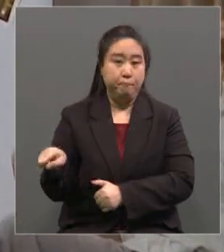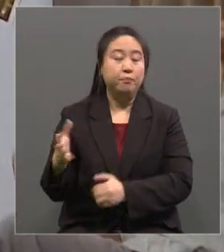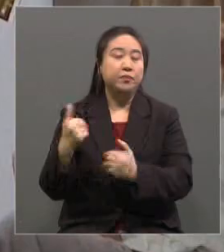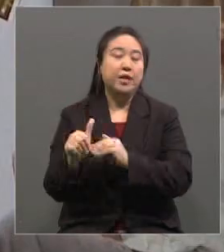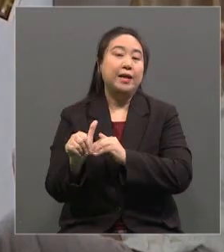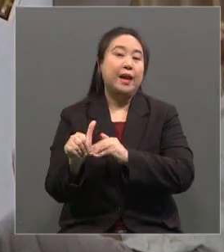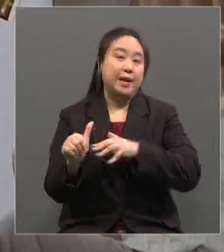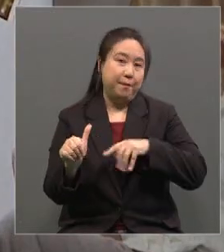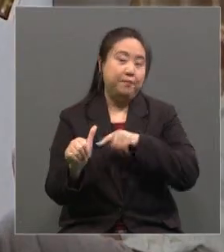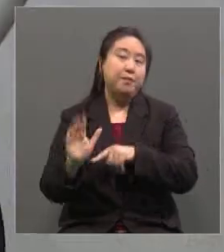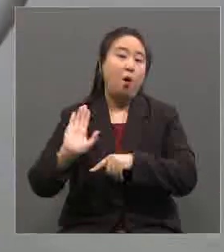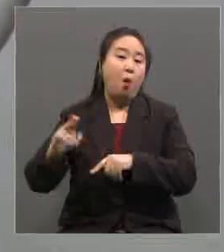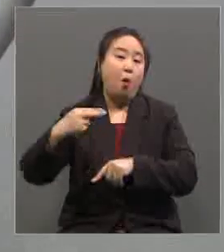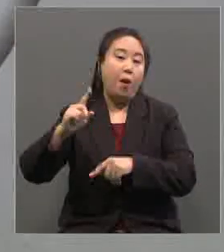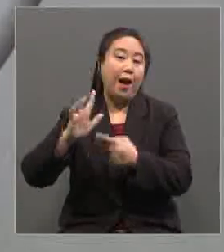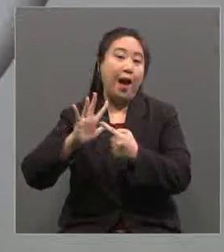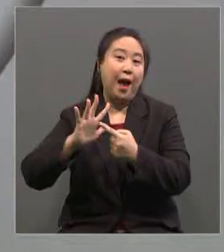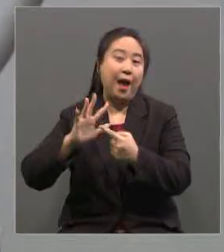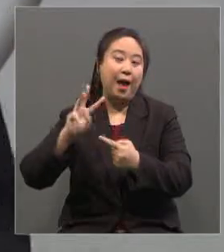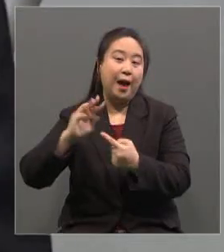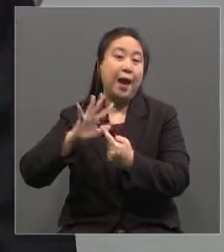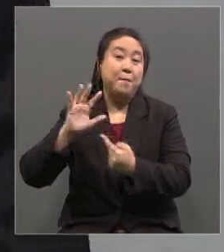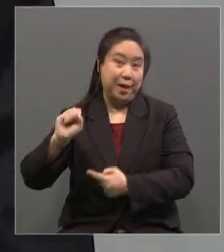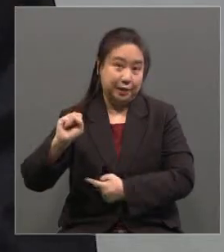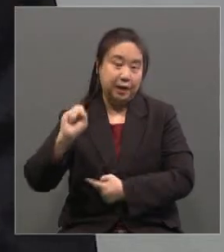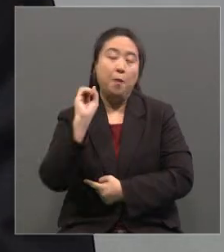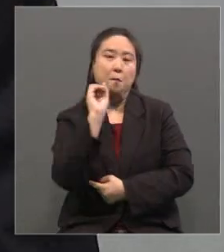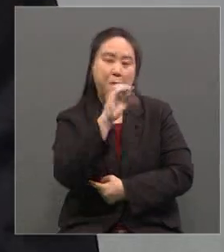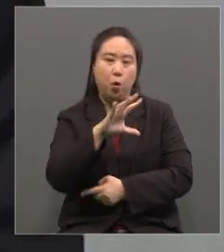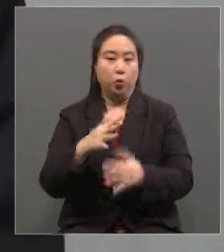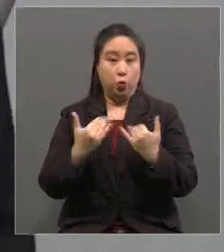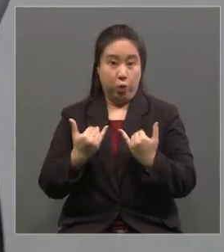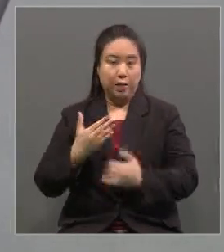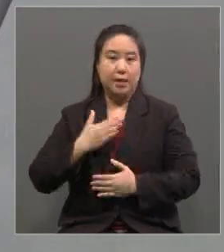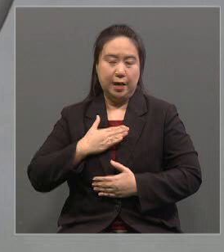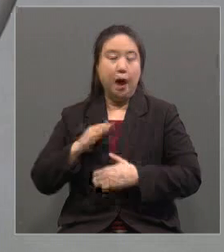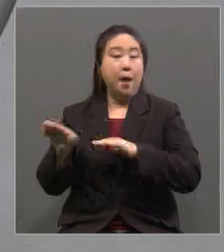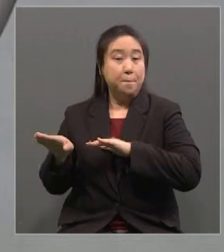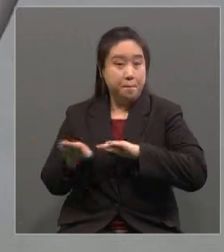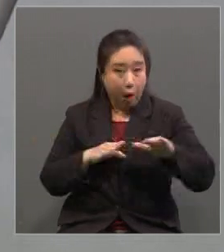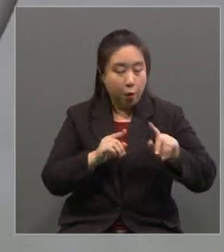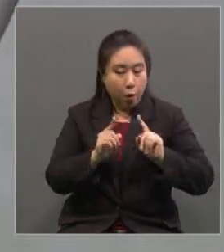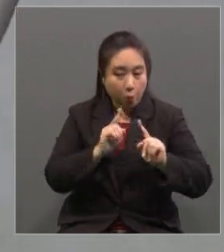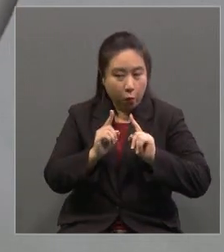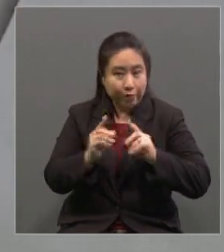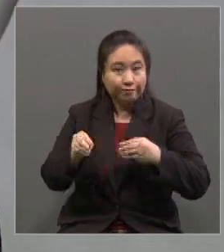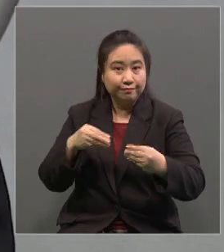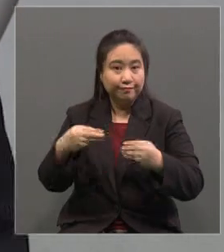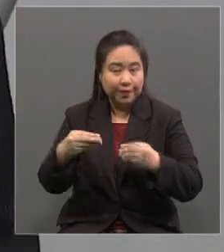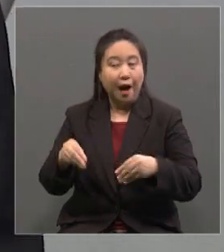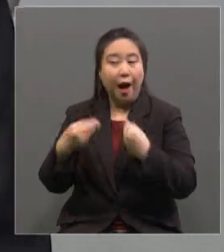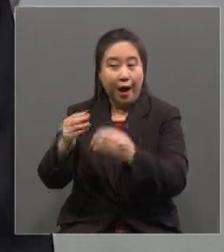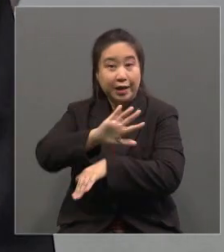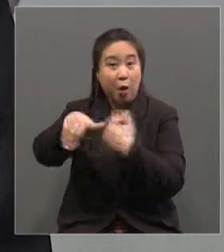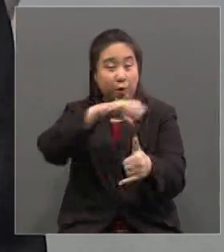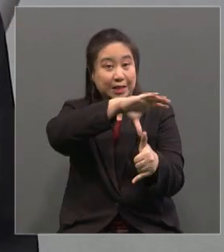แกนนำฝ่ายการเมืองของกลุ่มฮามาสออกมายืนยันแบบนี้ค่ะว่ากลุ่มฮามาสเนี่ยพร้อมที่จะประนีประนอมเพื่อให้ตัวประกันทุกคนนั้นได้รับ